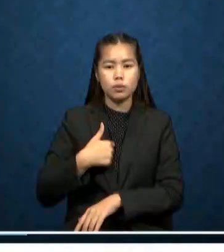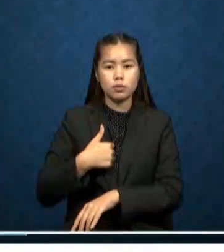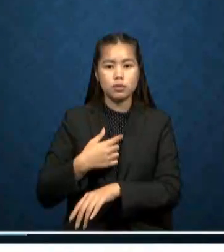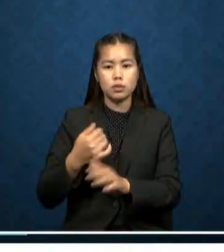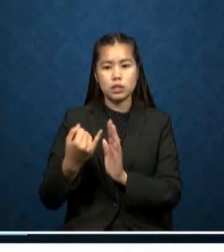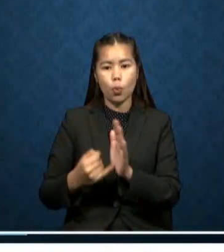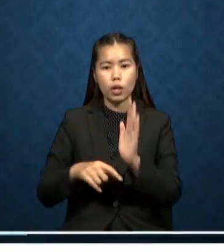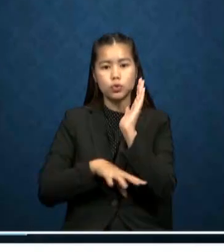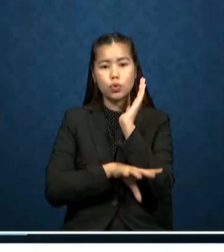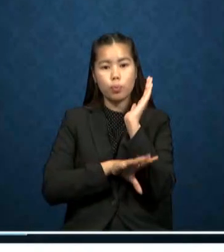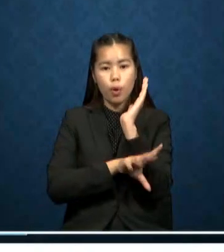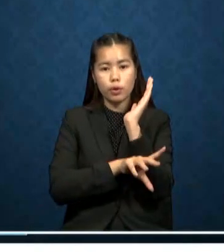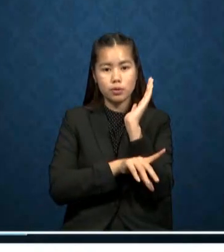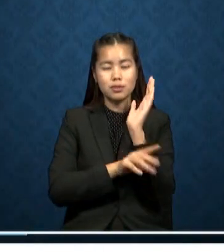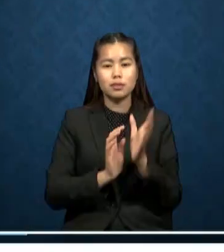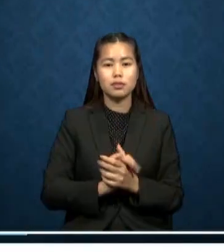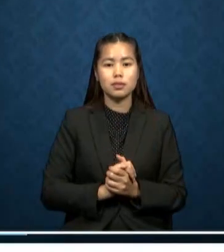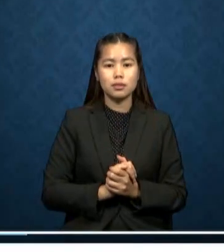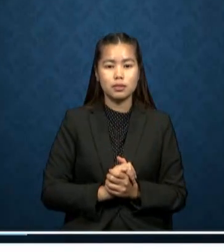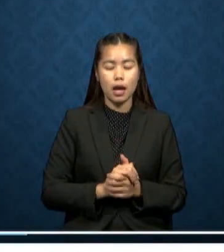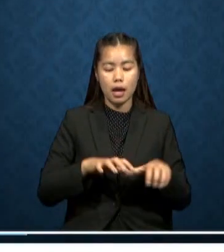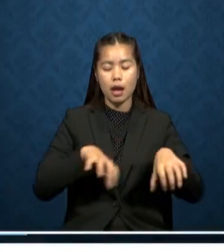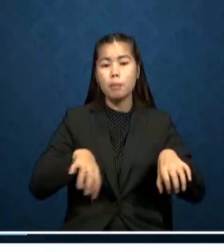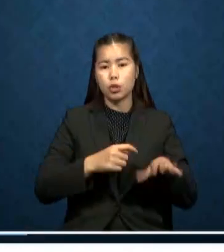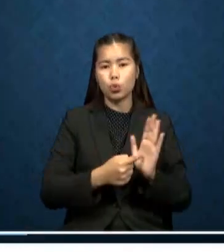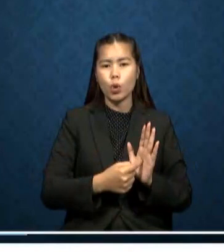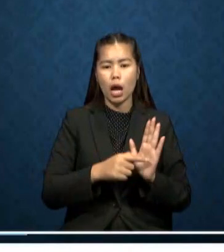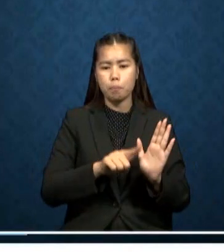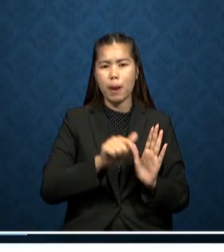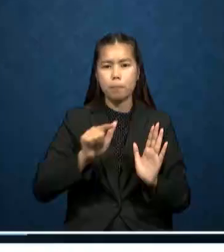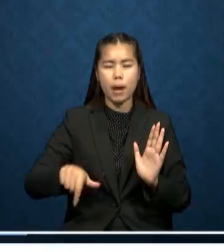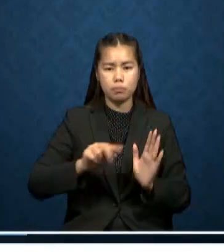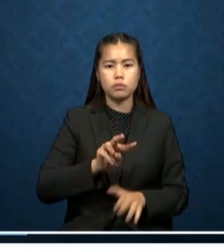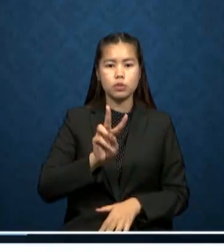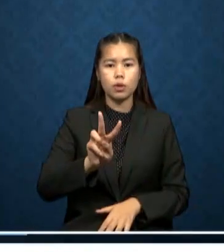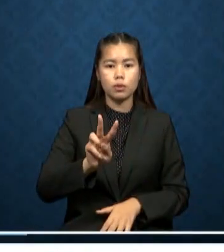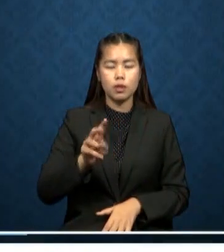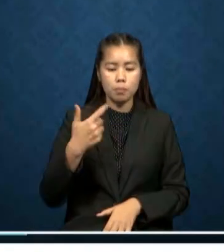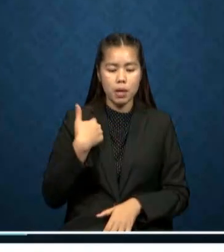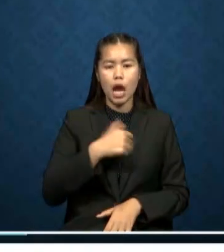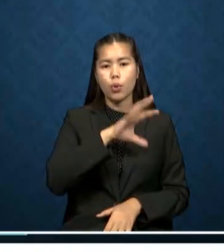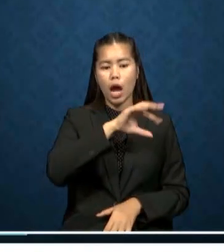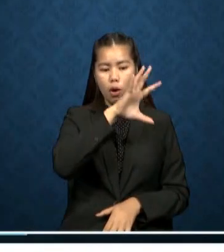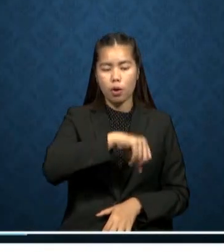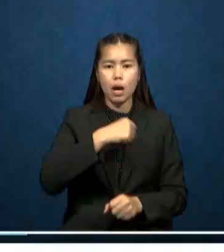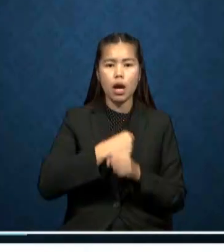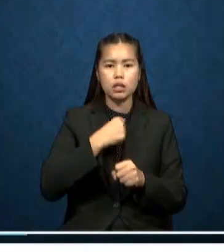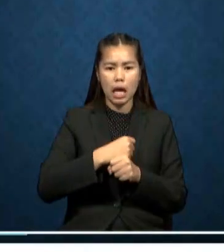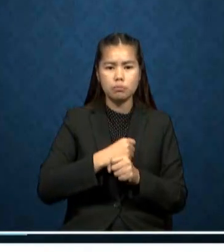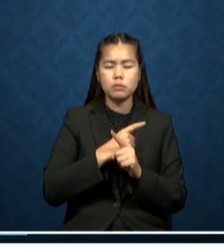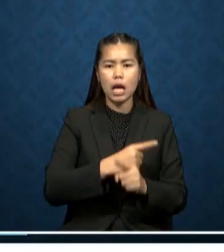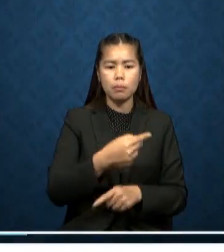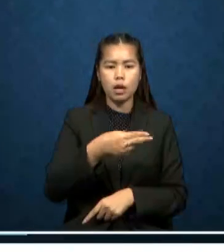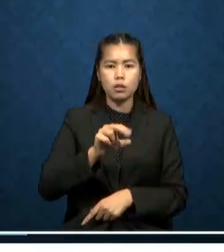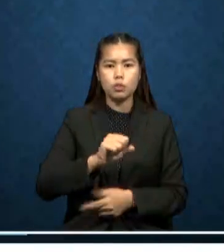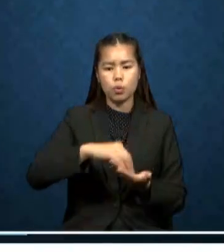จังหวัดชุมพรได้มีการพัฒนาด้านวิชาการนำStar STEMไปเป็นวิชาหนึ่งในหลักสูตรการศึกษา